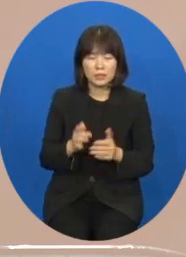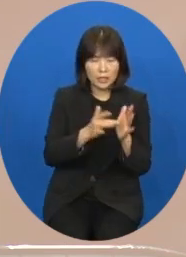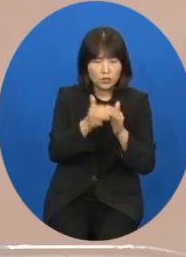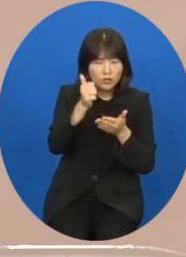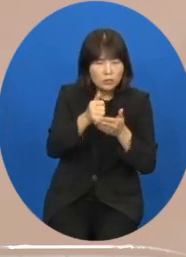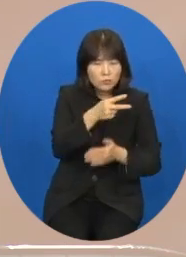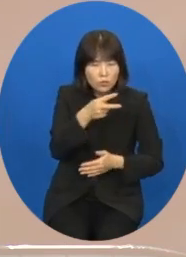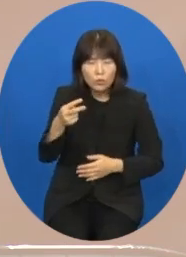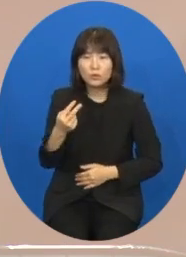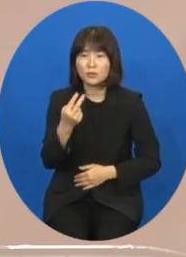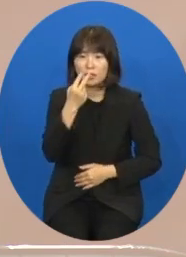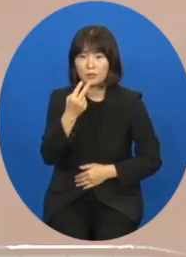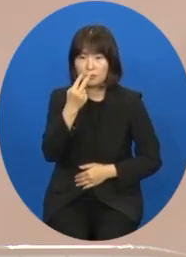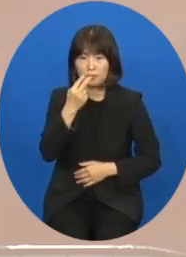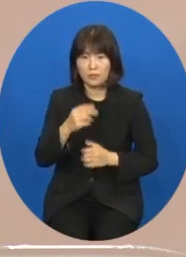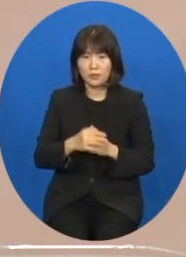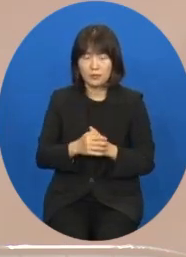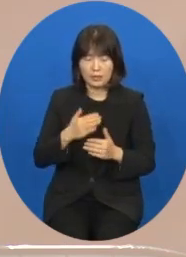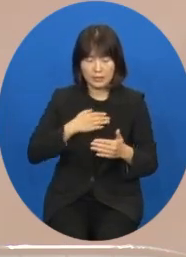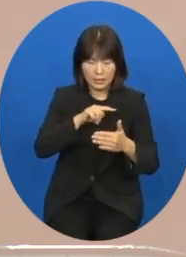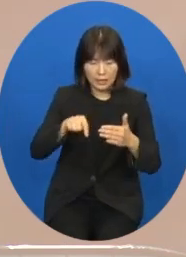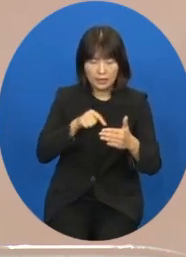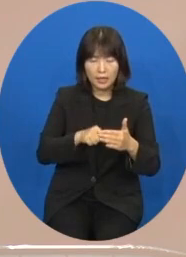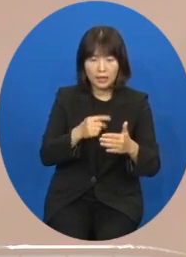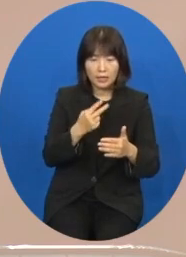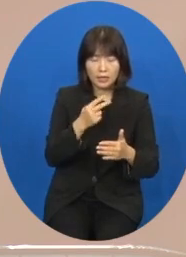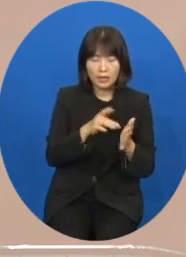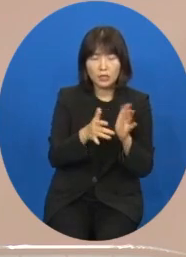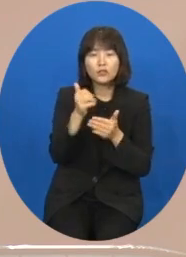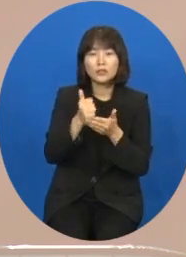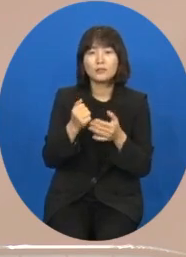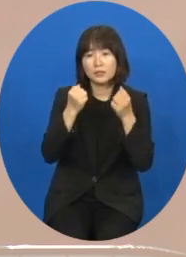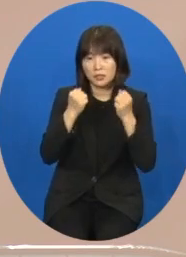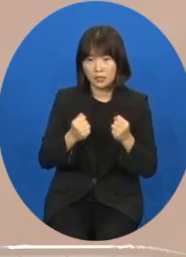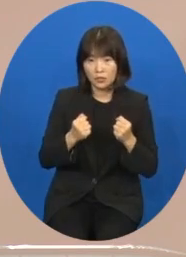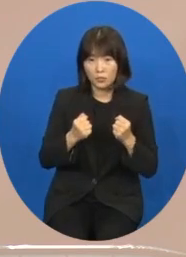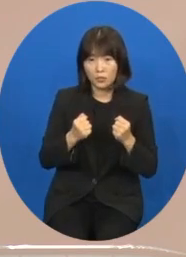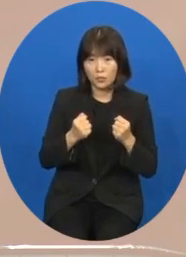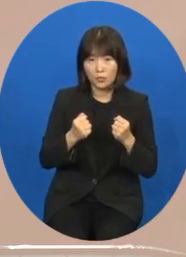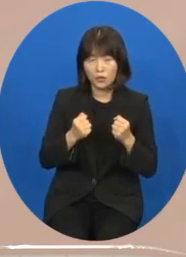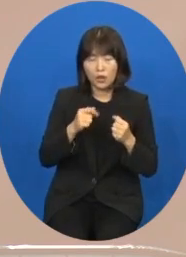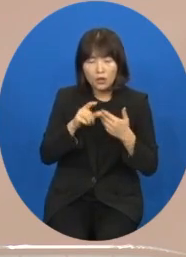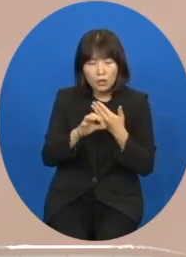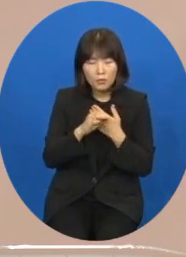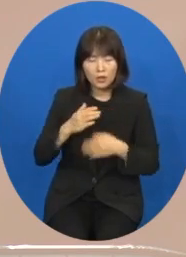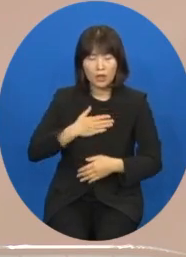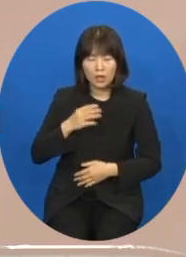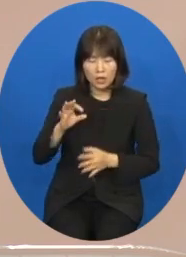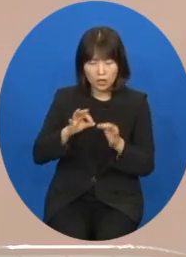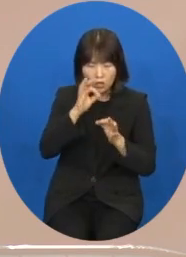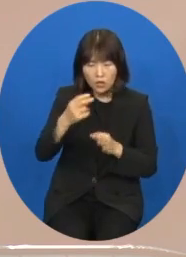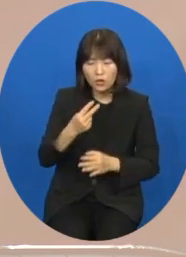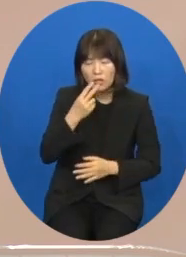생명이세요. 내 안에 예수님이 계시다. 그러면 내게 영생이 있는 거죠.